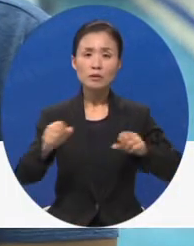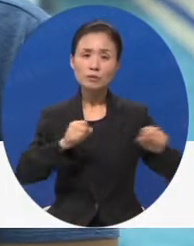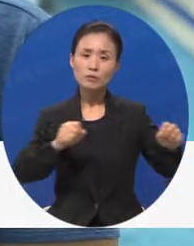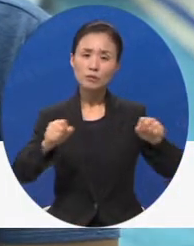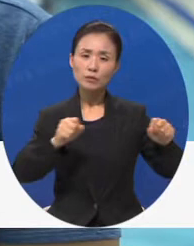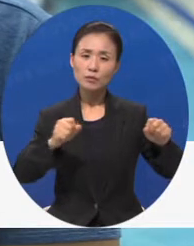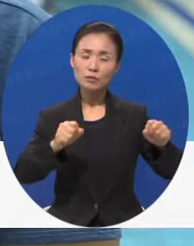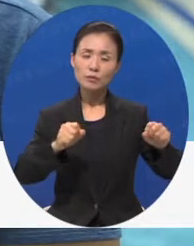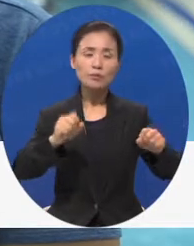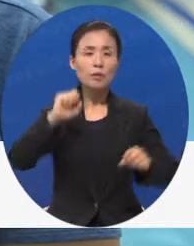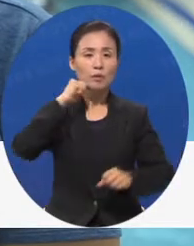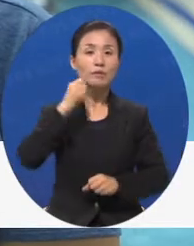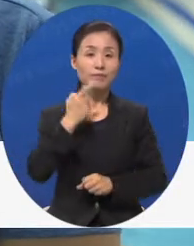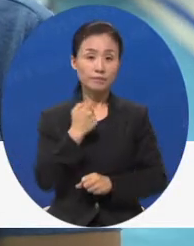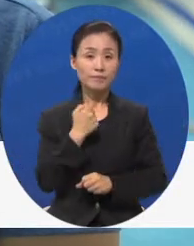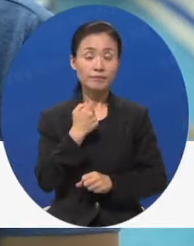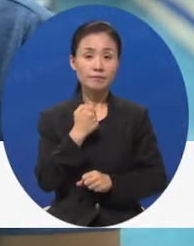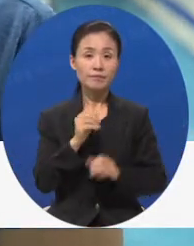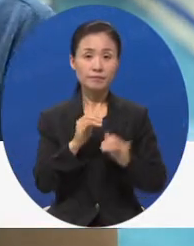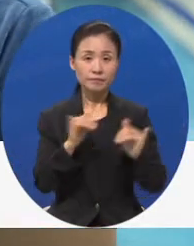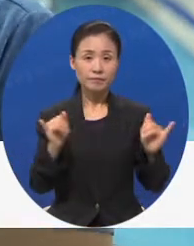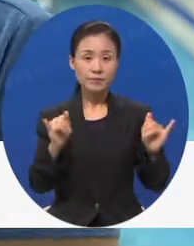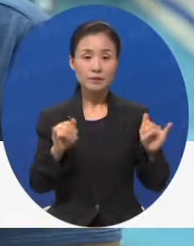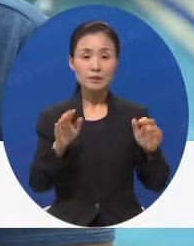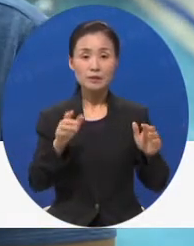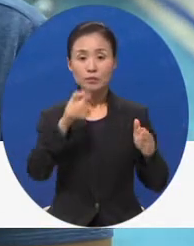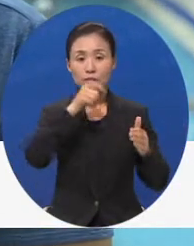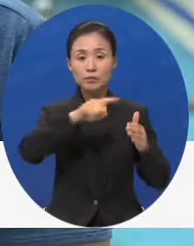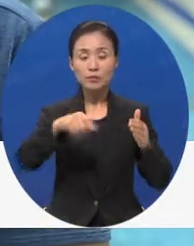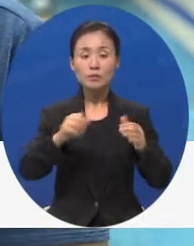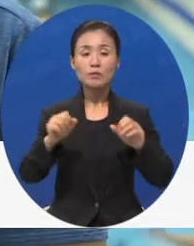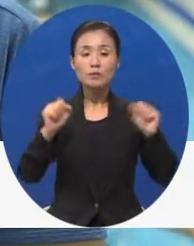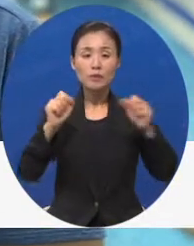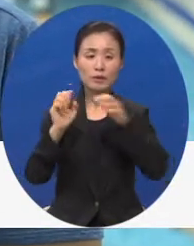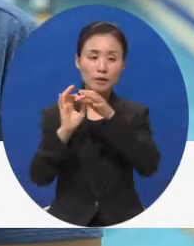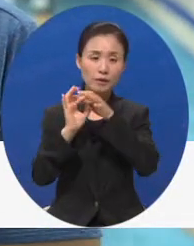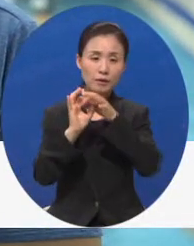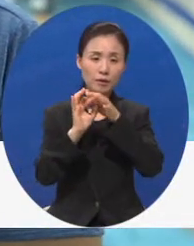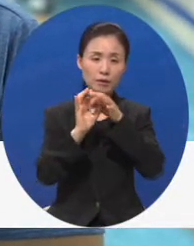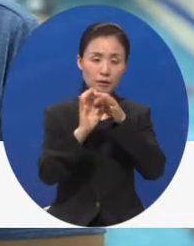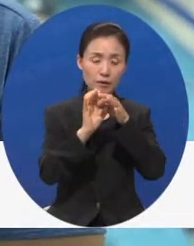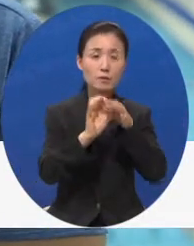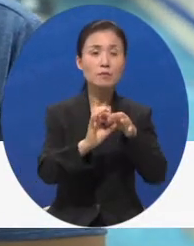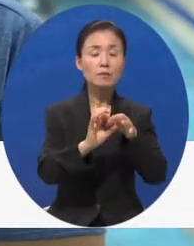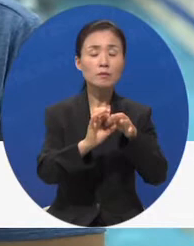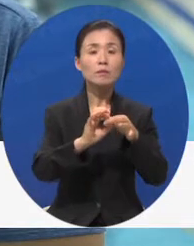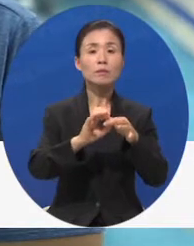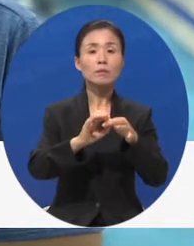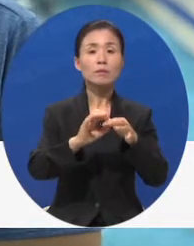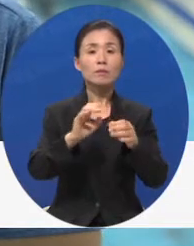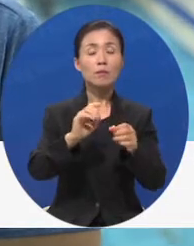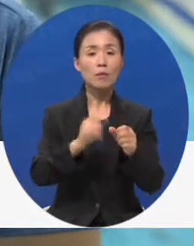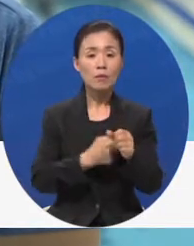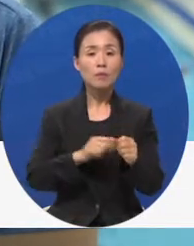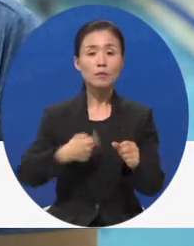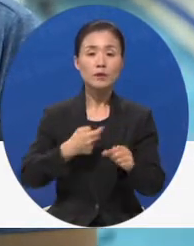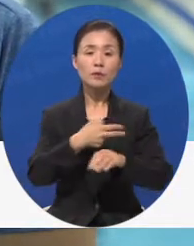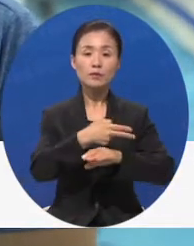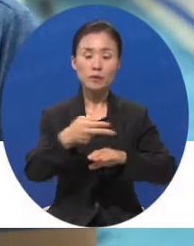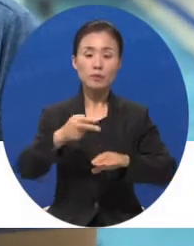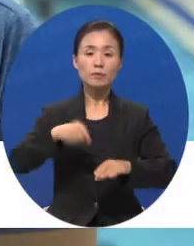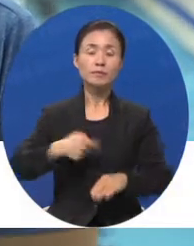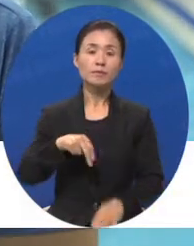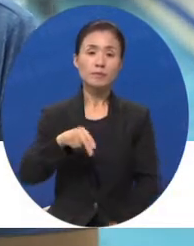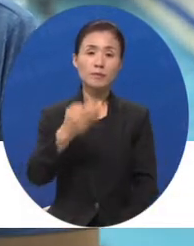움직임이 없이 만났던 분들이 저희 수중에서 운동을 꾸준히 함으로써 혼자서 수영을 하고 혼자 걸을 수